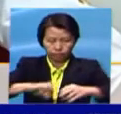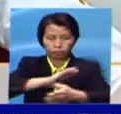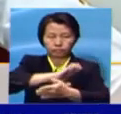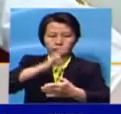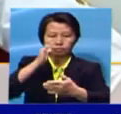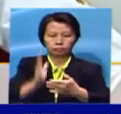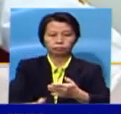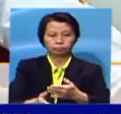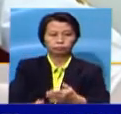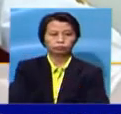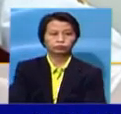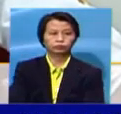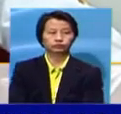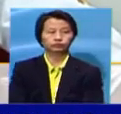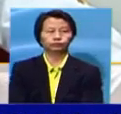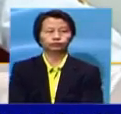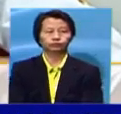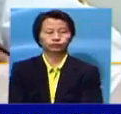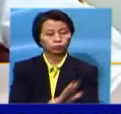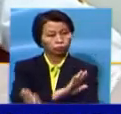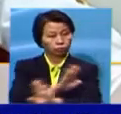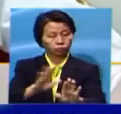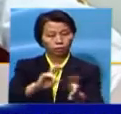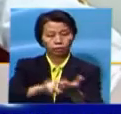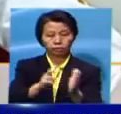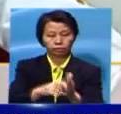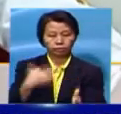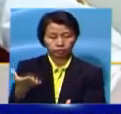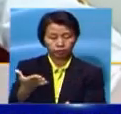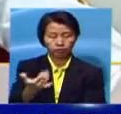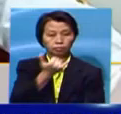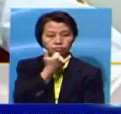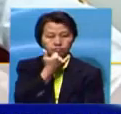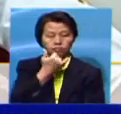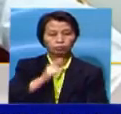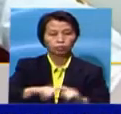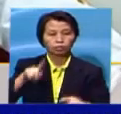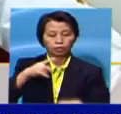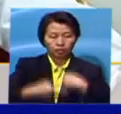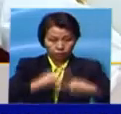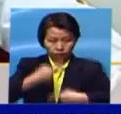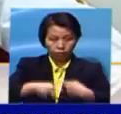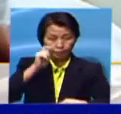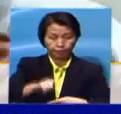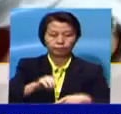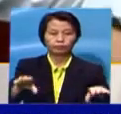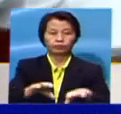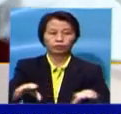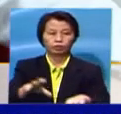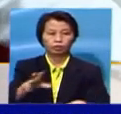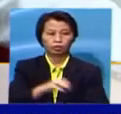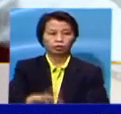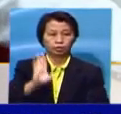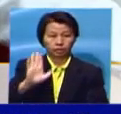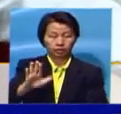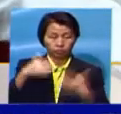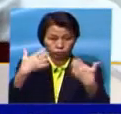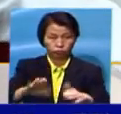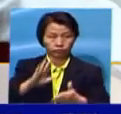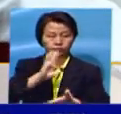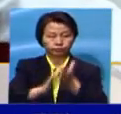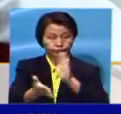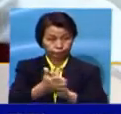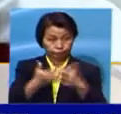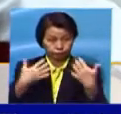selesai Bukan bererti dia bersalah tapi proses itu perlu kita lakukan dan bila dah selesai nanti